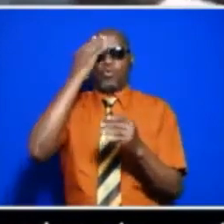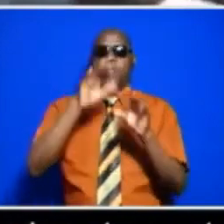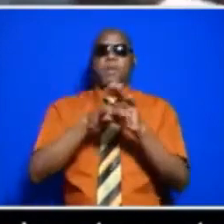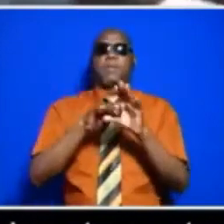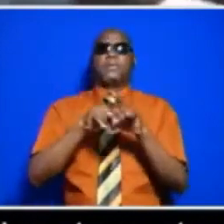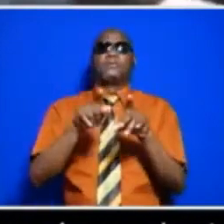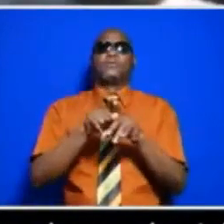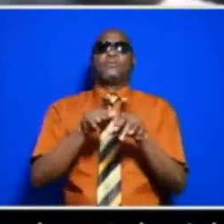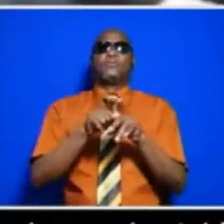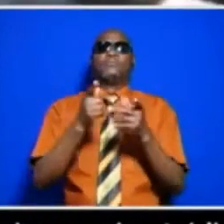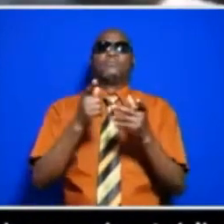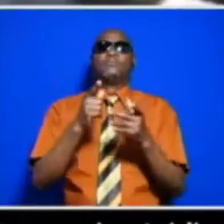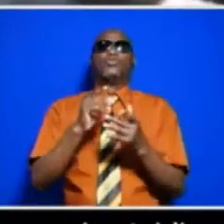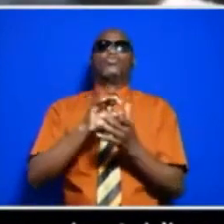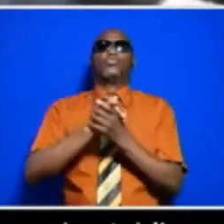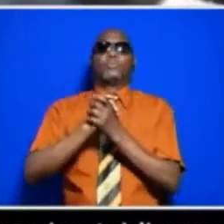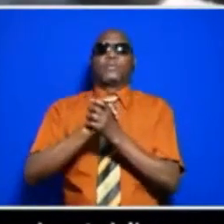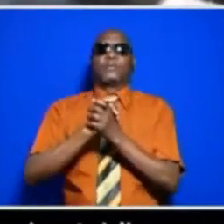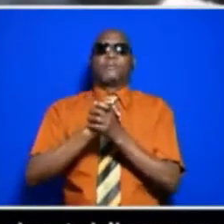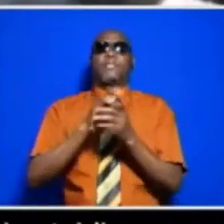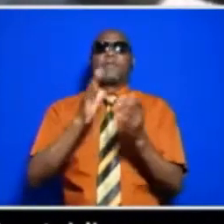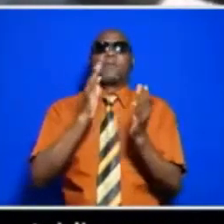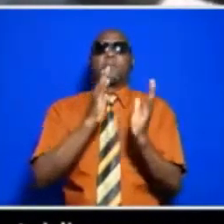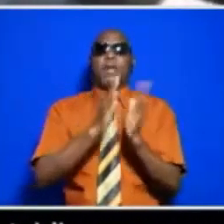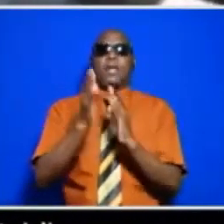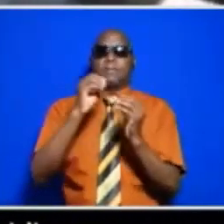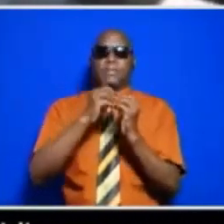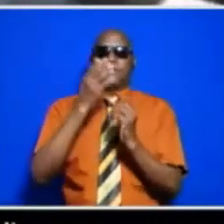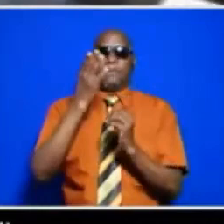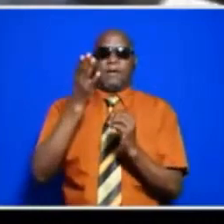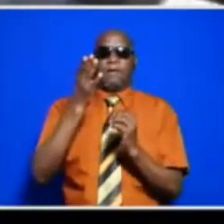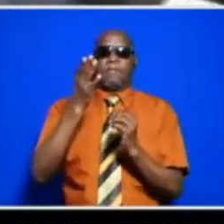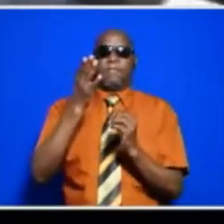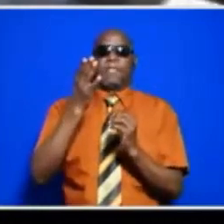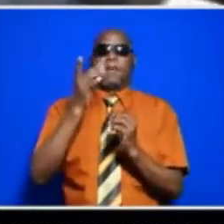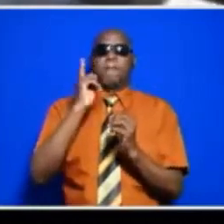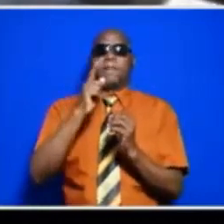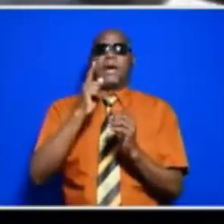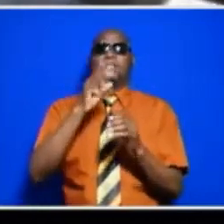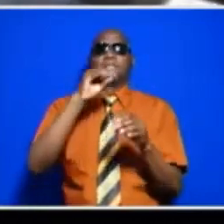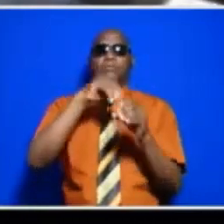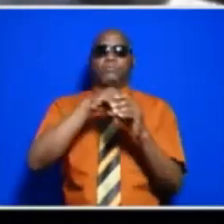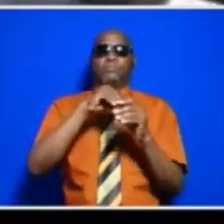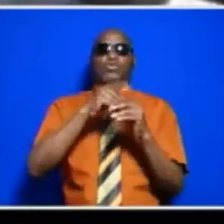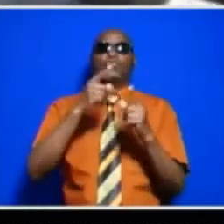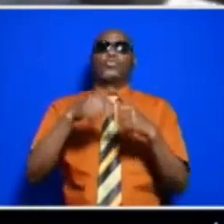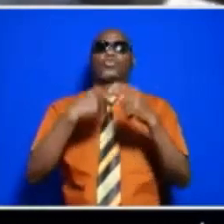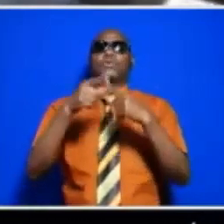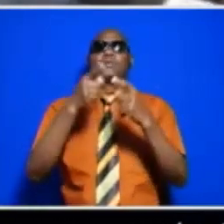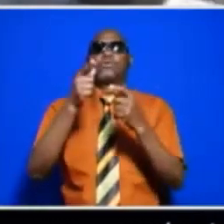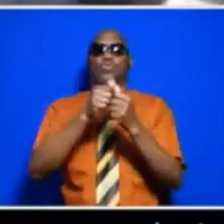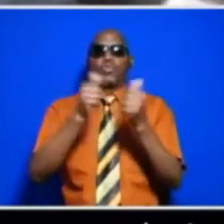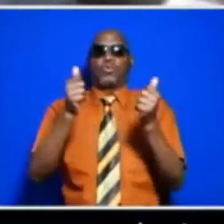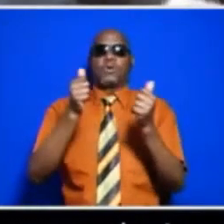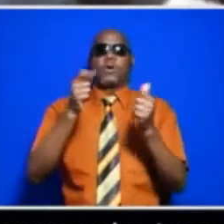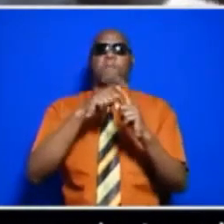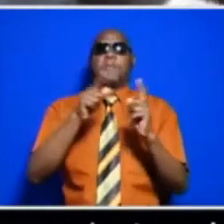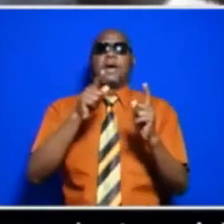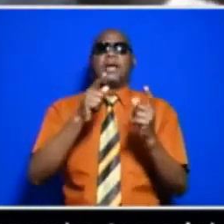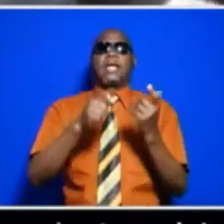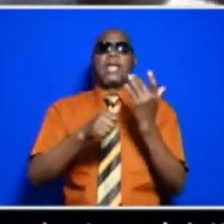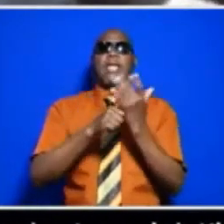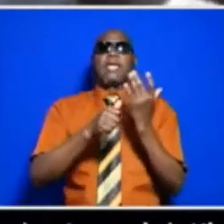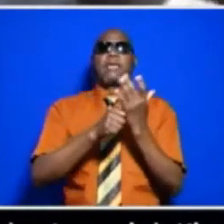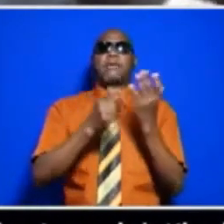Jubilee yale mikutano imepangwa huko, waacheni kumhusisha, endeleeni nayo. We wish you well, but do not carry his name